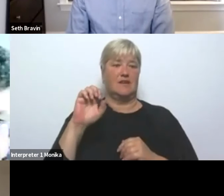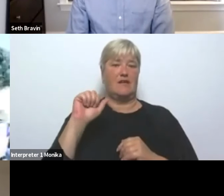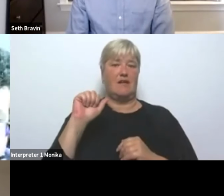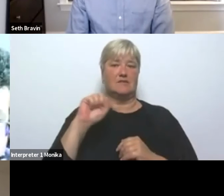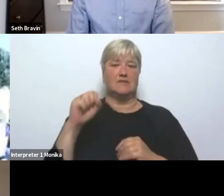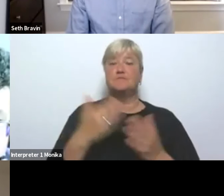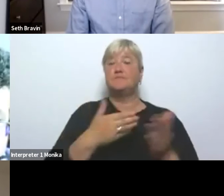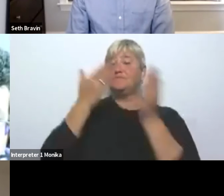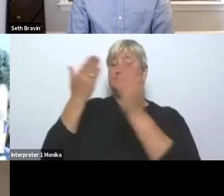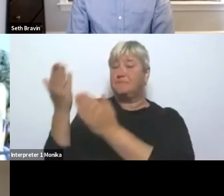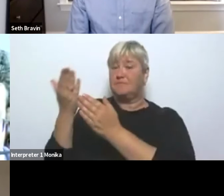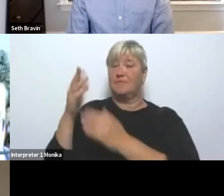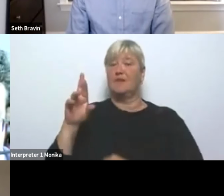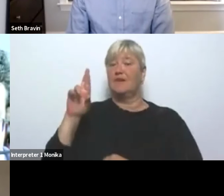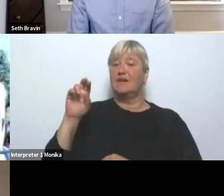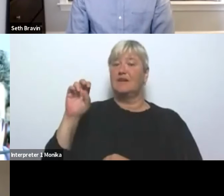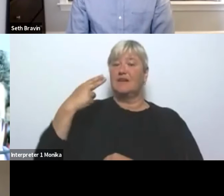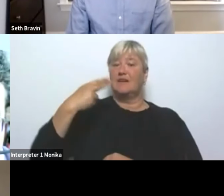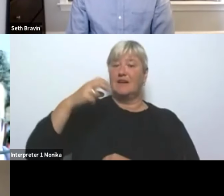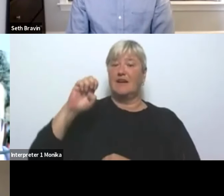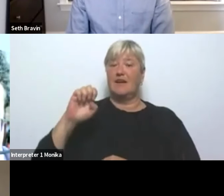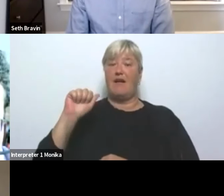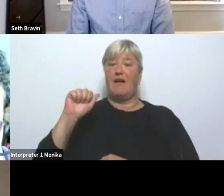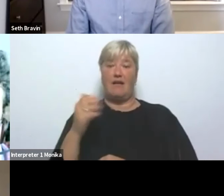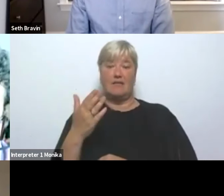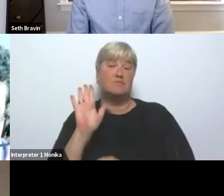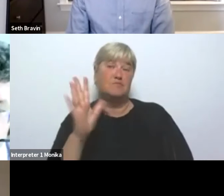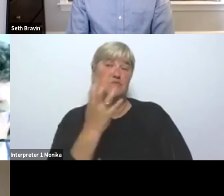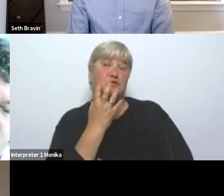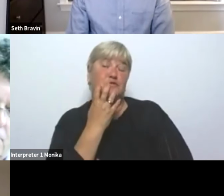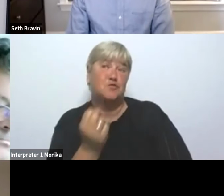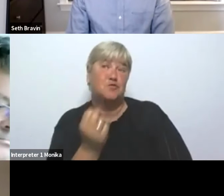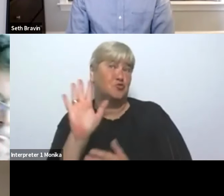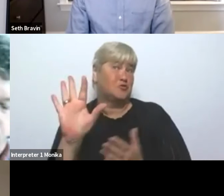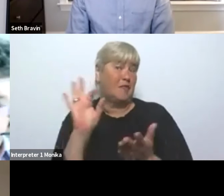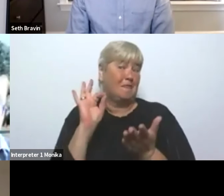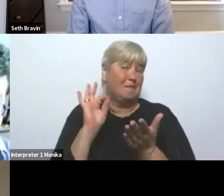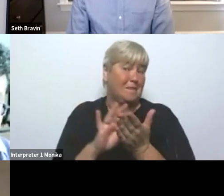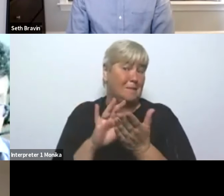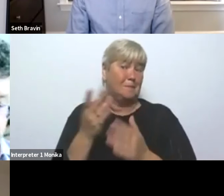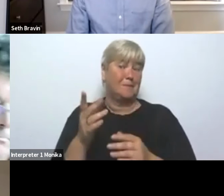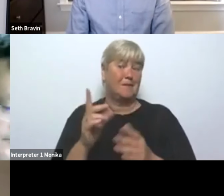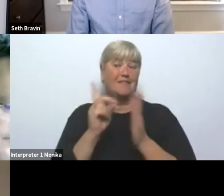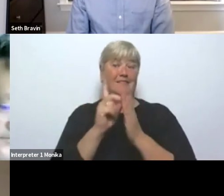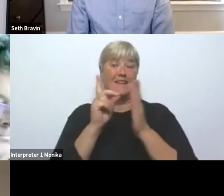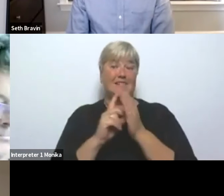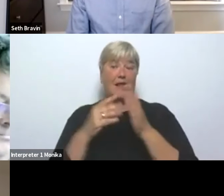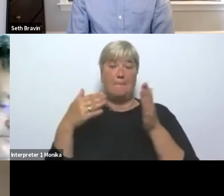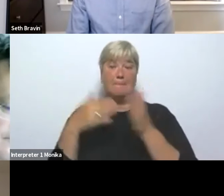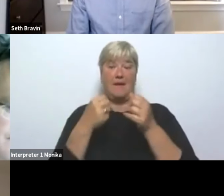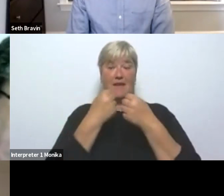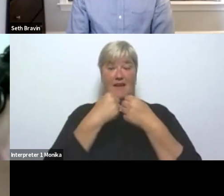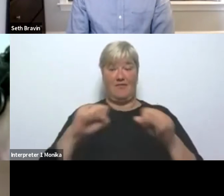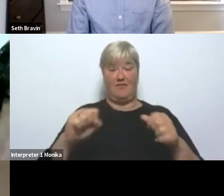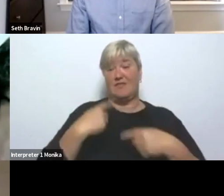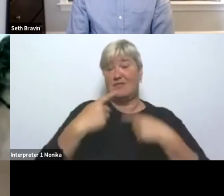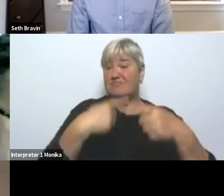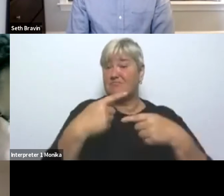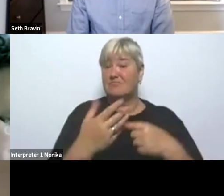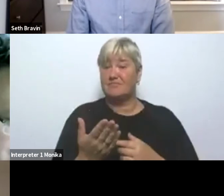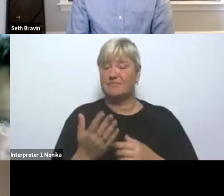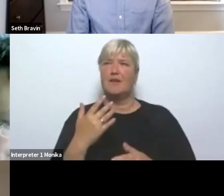Sehr gerne. Dein Wunsch, dein Tipp, um die digitale Barrierefreiheit dort voranzubringen? Ich glaube, mein